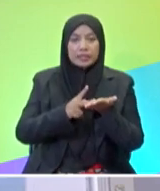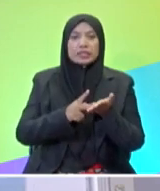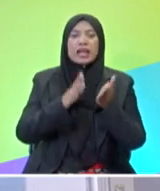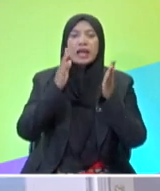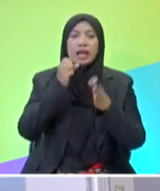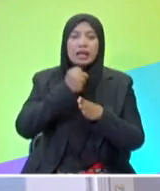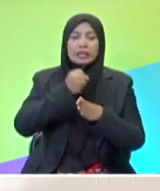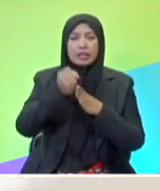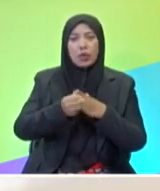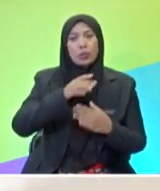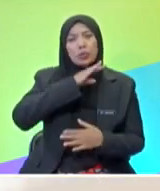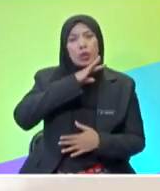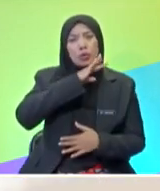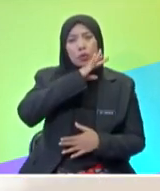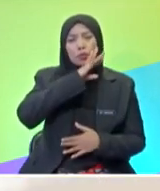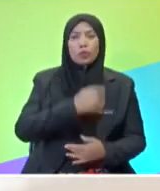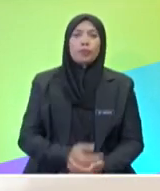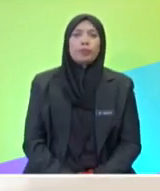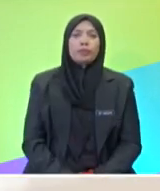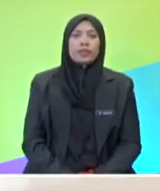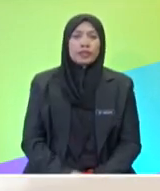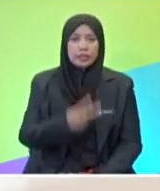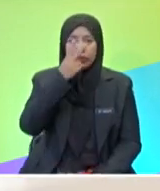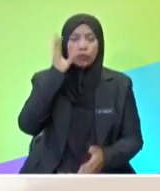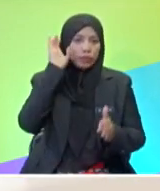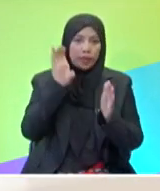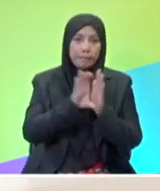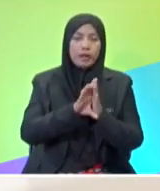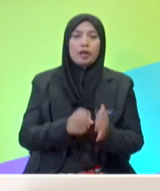yang selekeh, yang baju dia terkeluar tu?